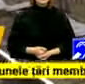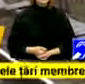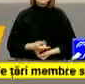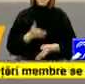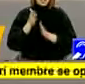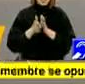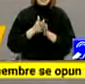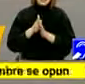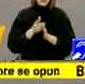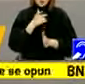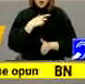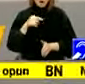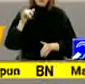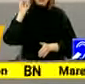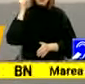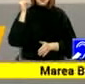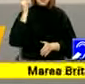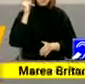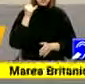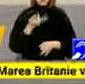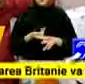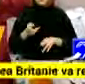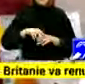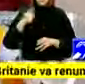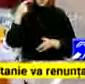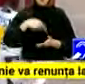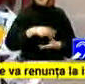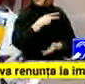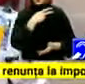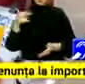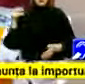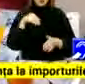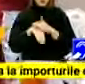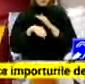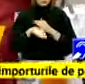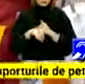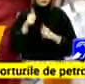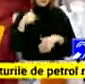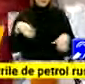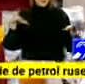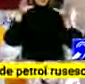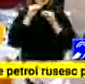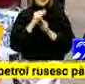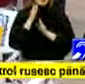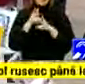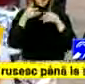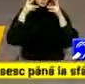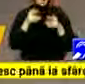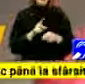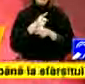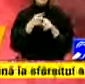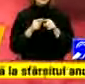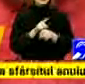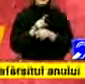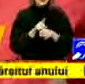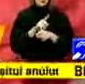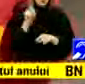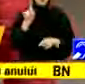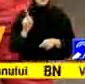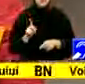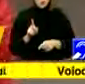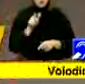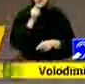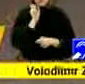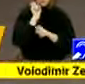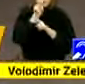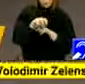Garnitura de tren a plecat din gara din Iași cu peste 1200 de refugiați. Seara trecută, trenul a oprit pentru o jumătate de oră în gara din Buzău, unde